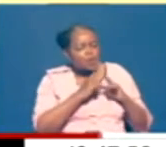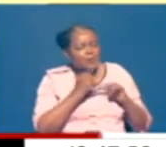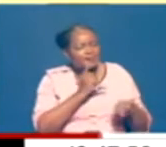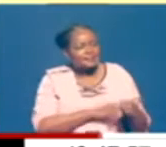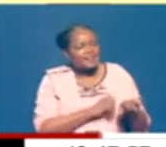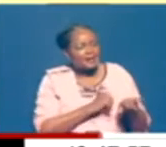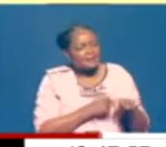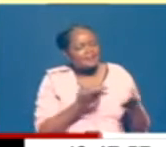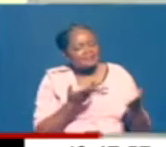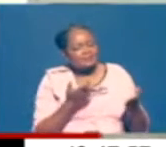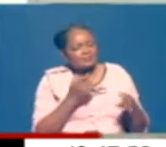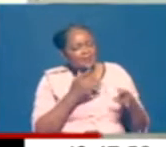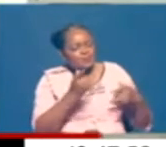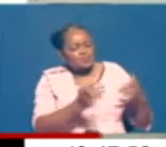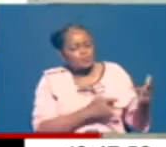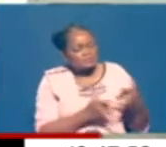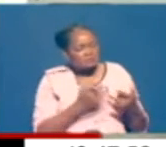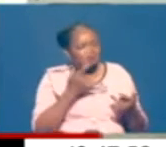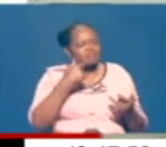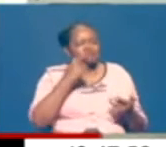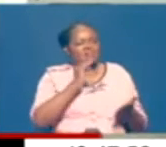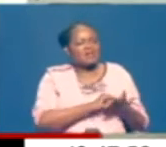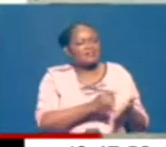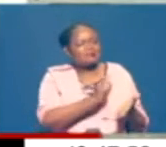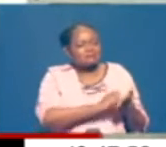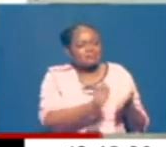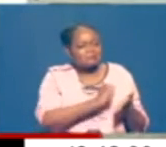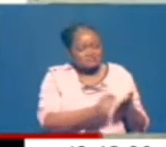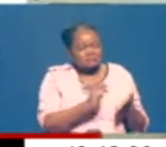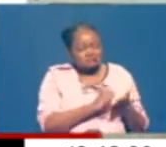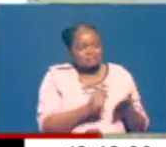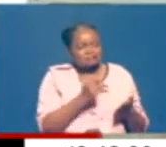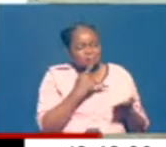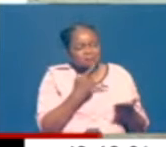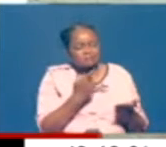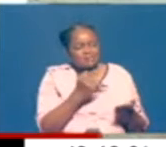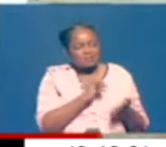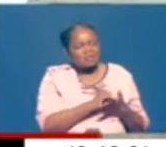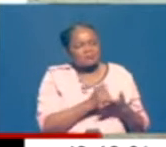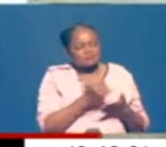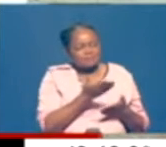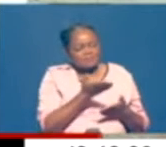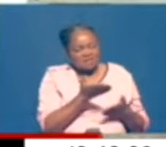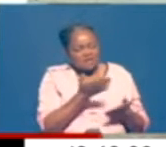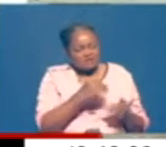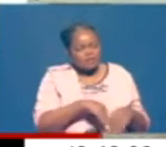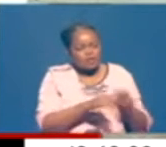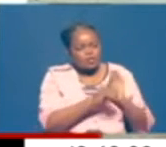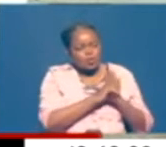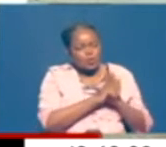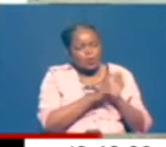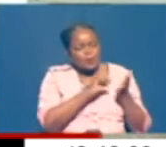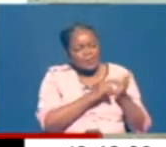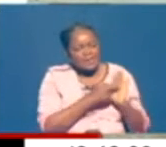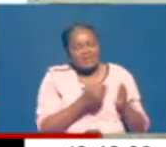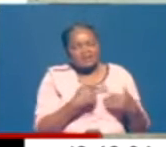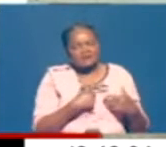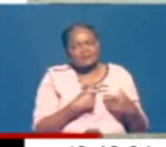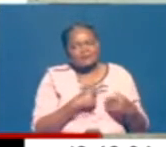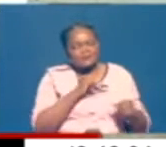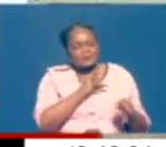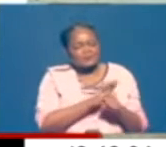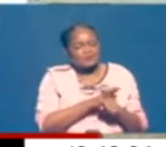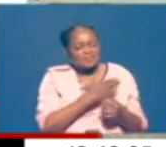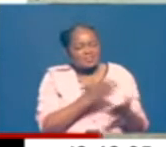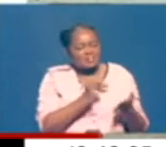hivi unapoangalia, tumesema ya kwamba secretariat yenyewe ilisemekana ya kwamba iko pale kulingana na sheria, kumaanisha ya kwamba kuna mengi ambayo wanaweza